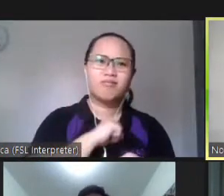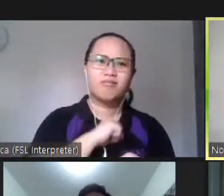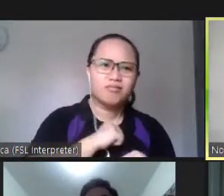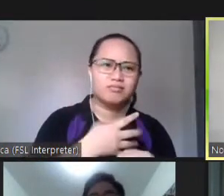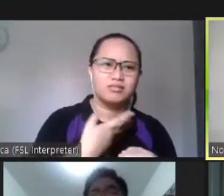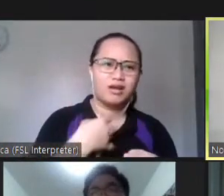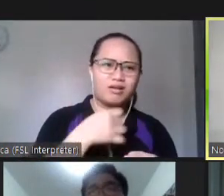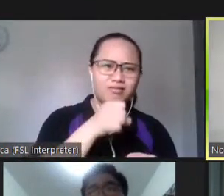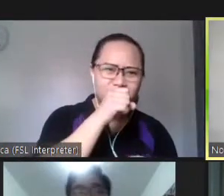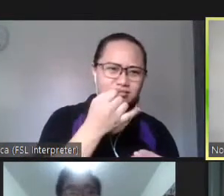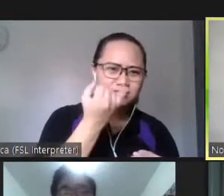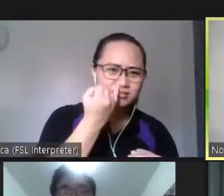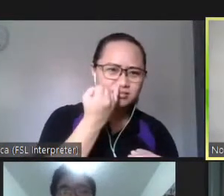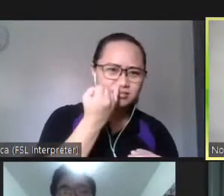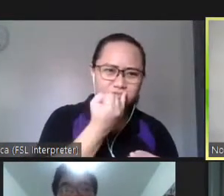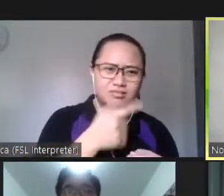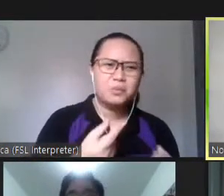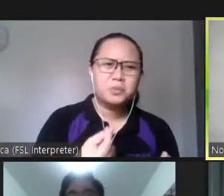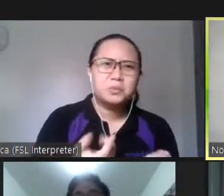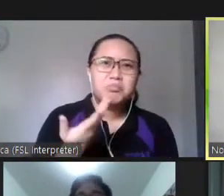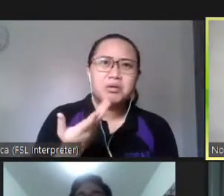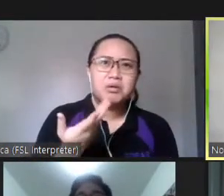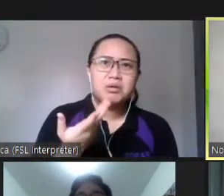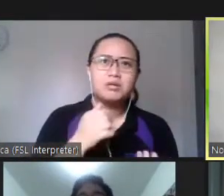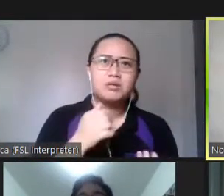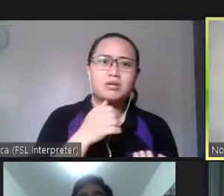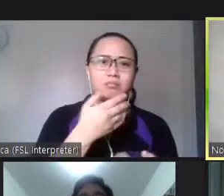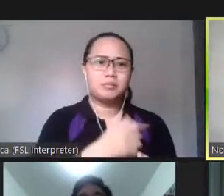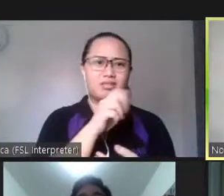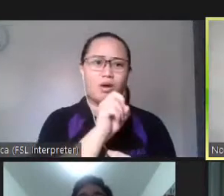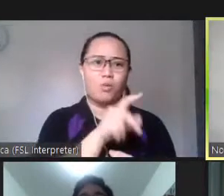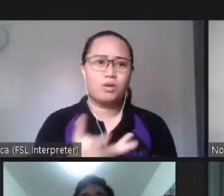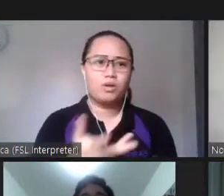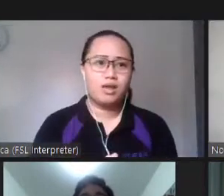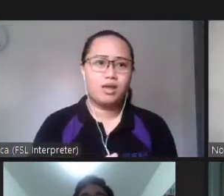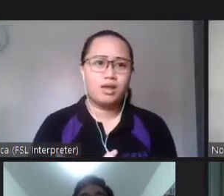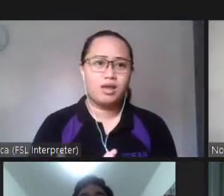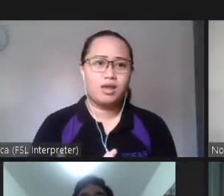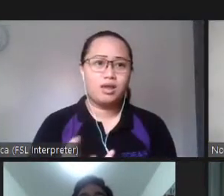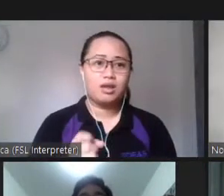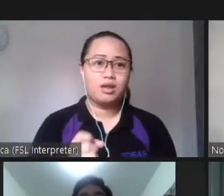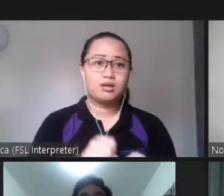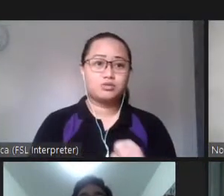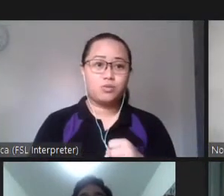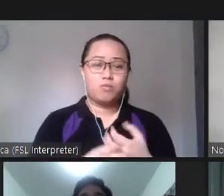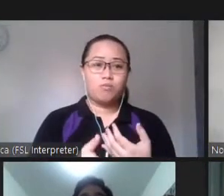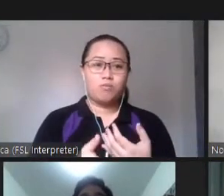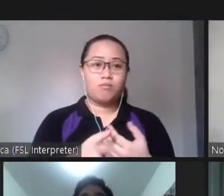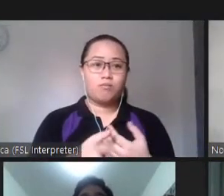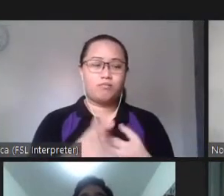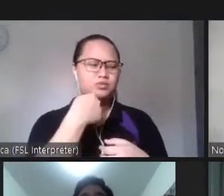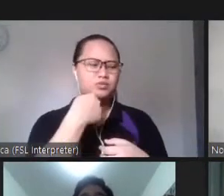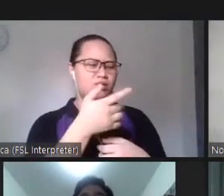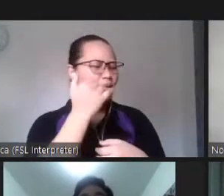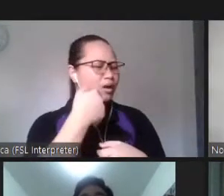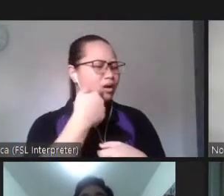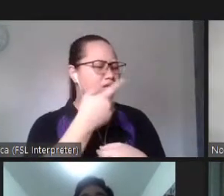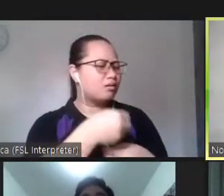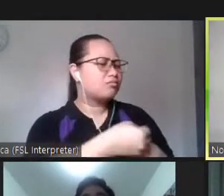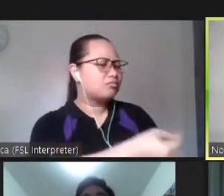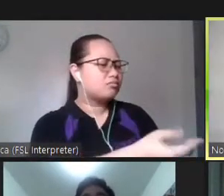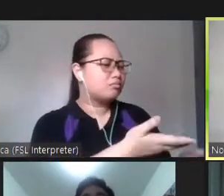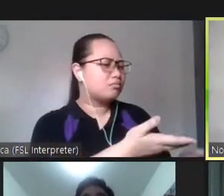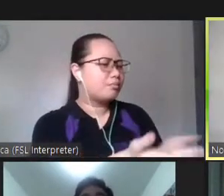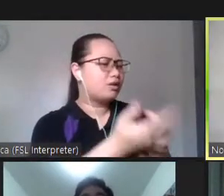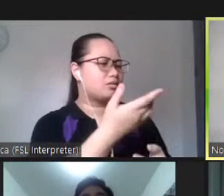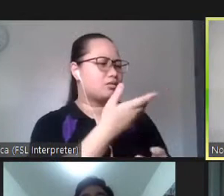yung baby, di ba? So, sabi ko, why don't you bring your baby to a doctor? And she said, well, una, sabi niya